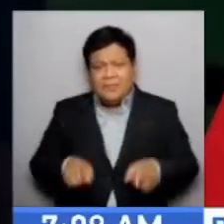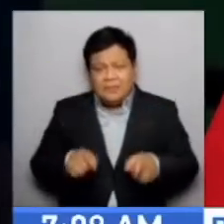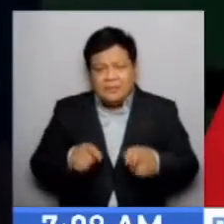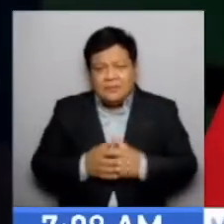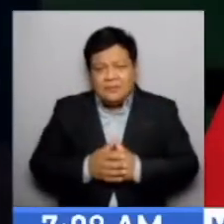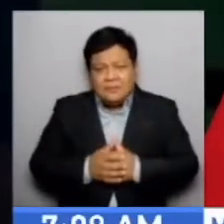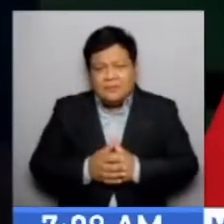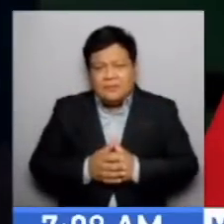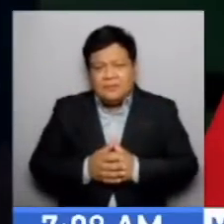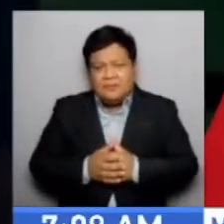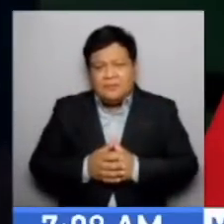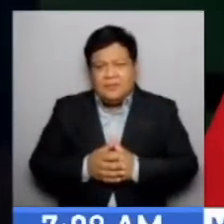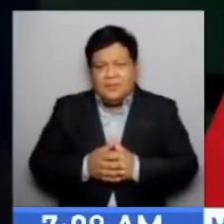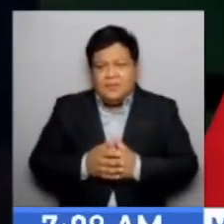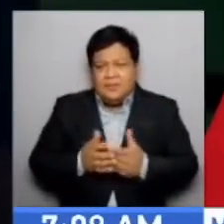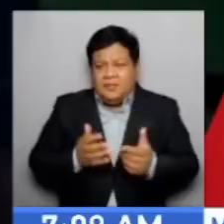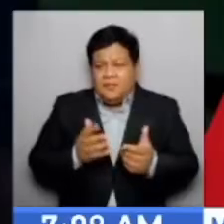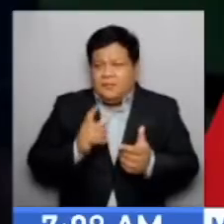Laki namin